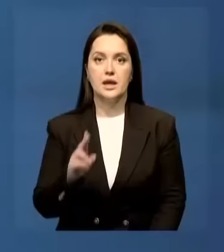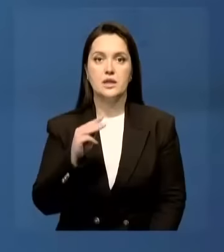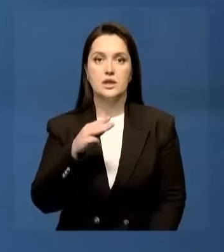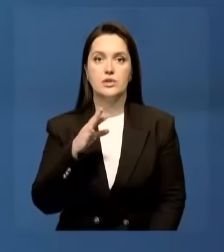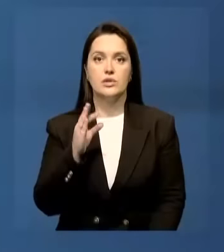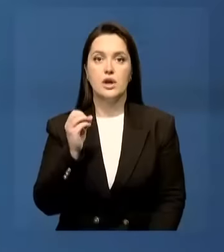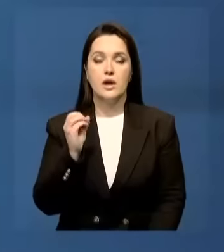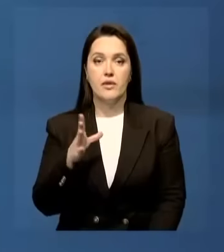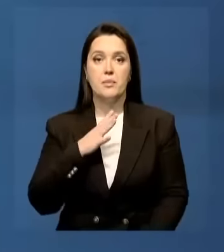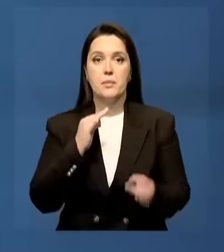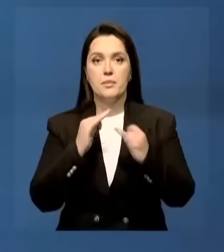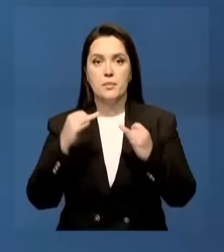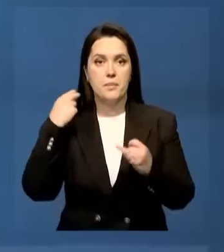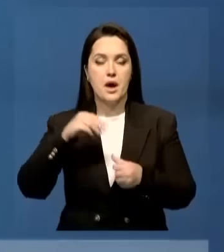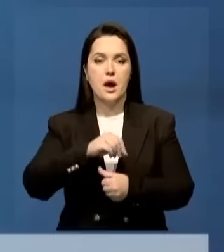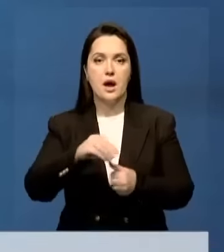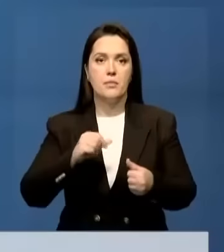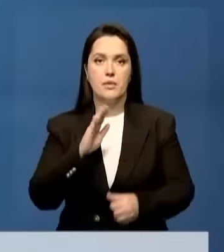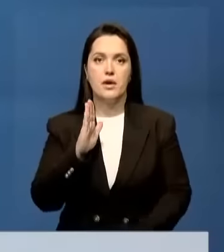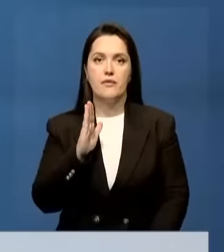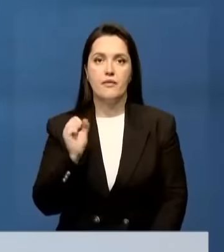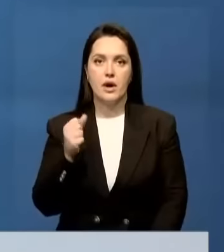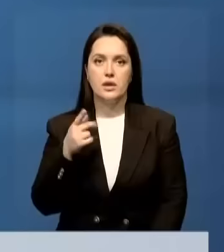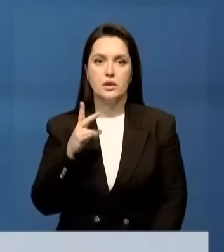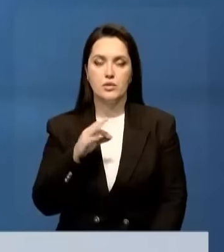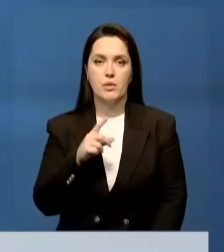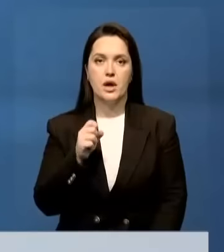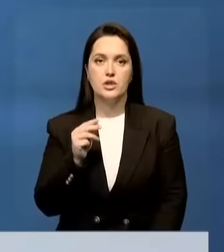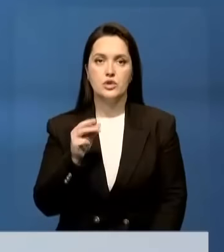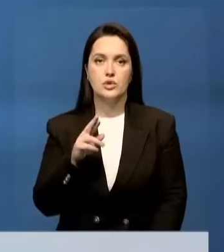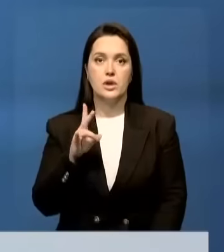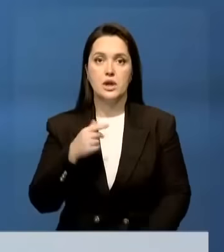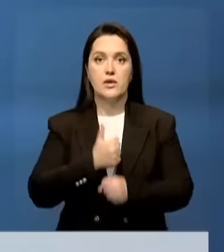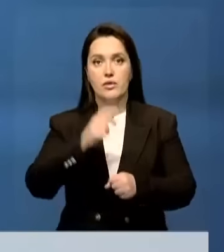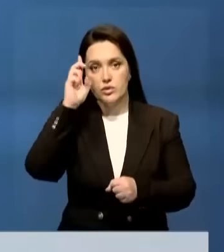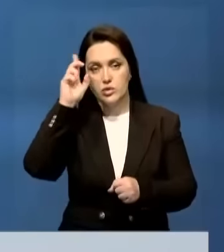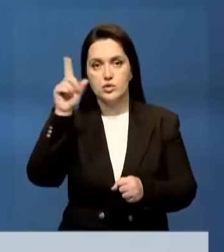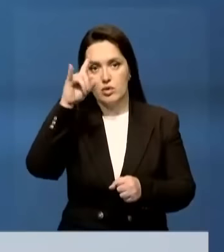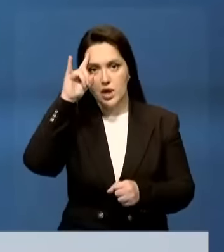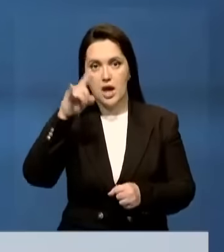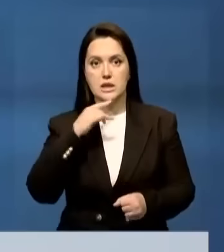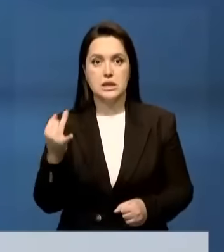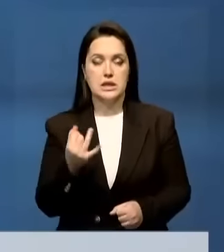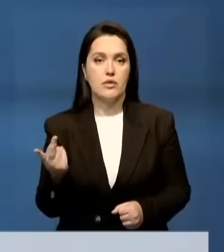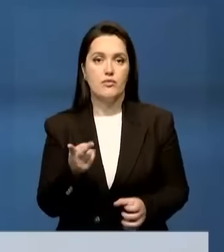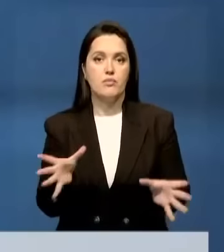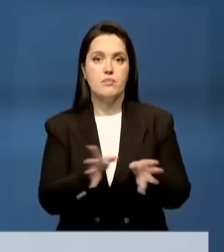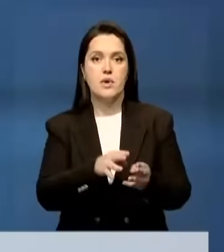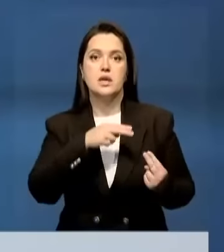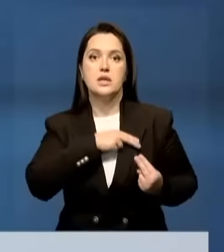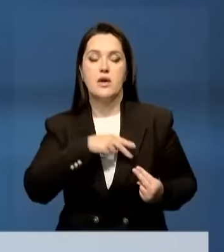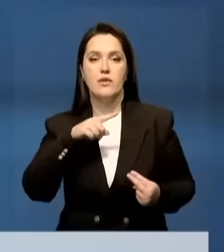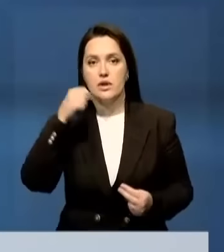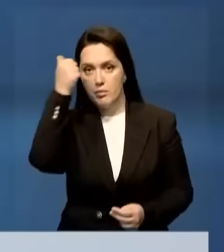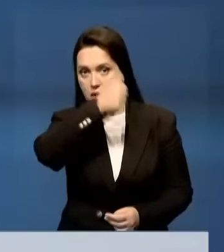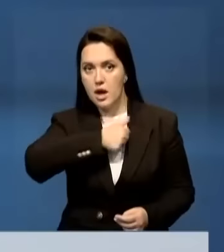Касым-Жомарт Токаев провел переговоры с президентом Армении Вагном Хачатуряном. Глава государства отметил, что Казахстан заинтересован в двустороннем